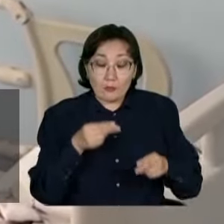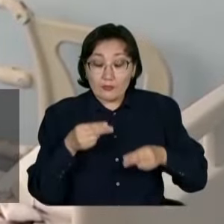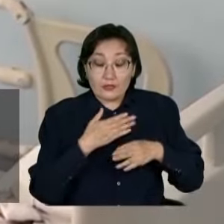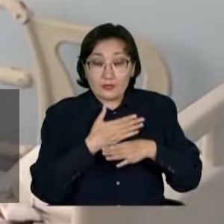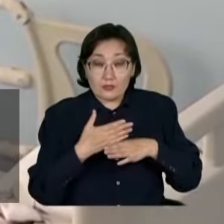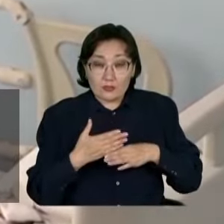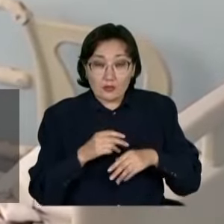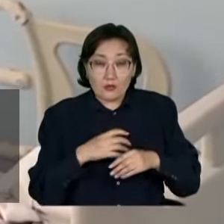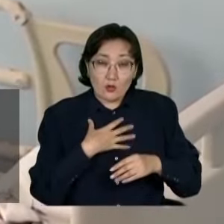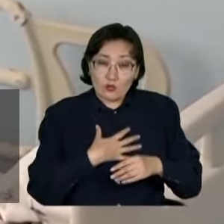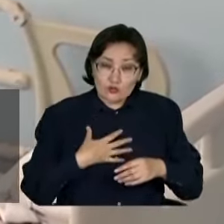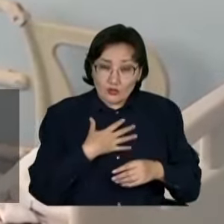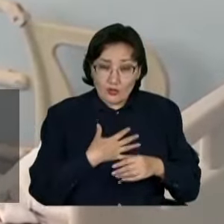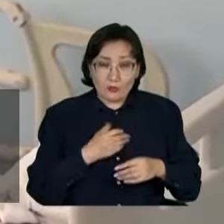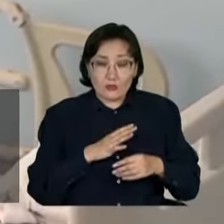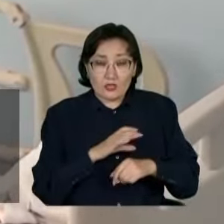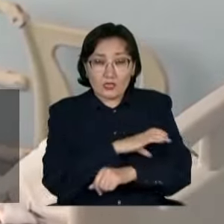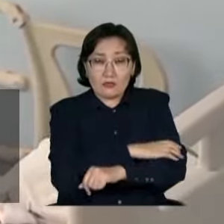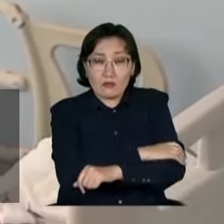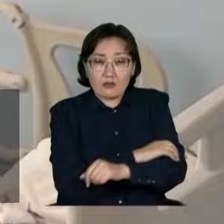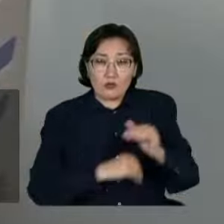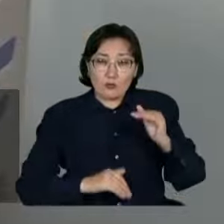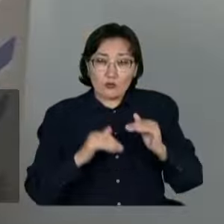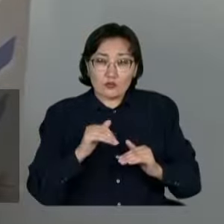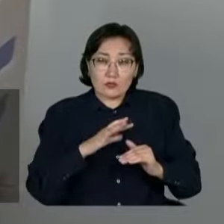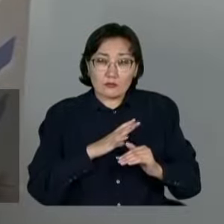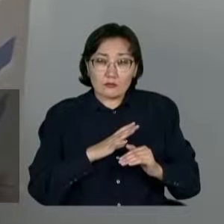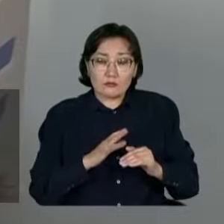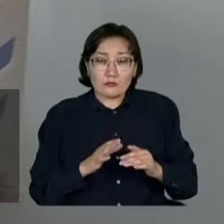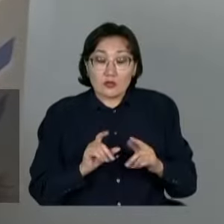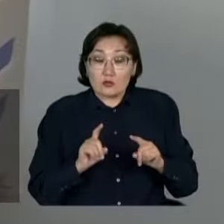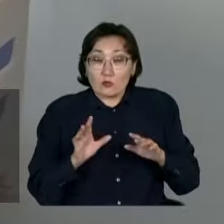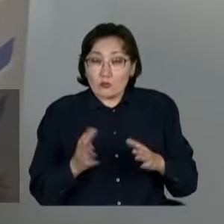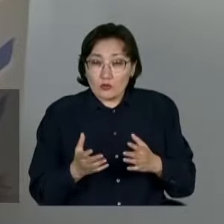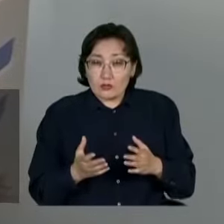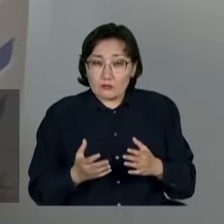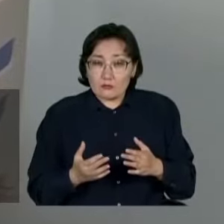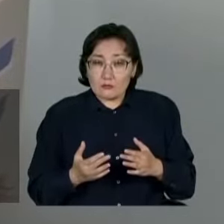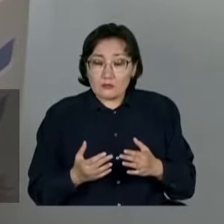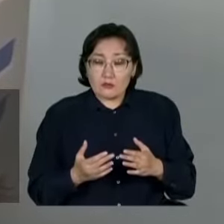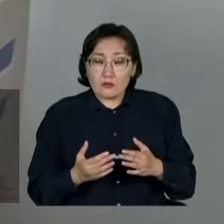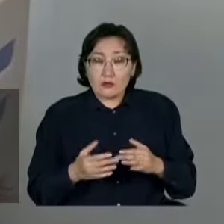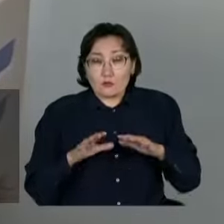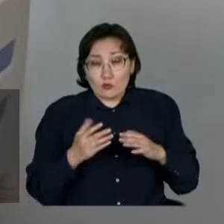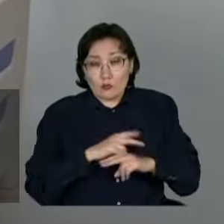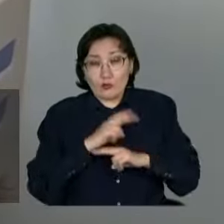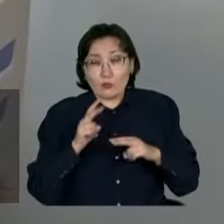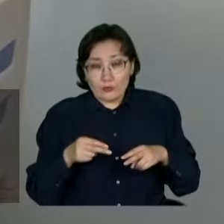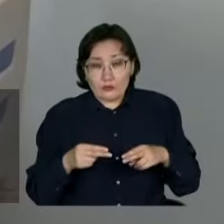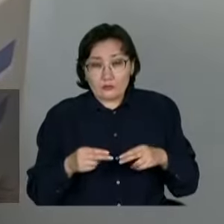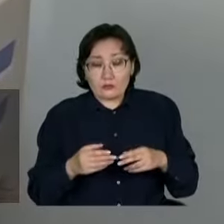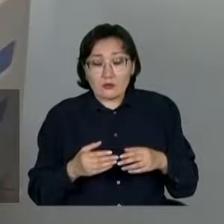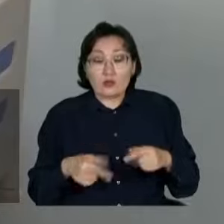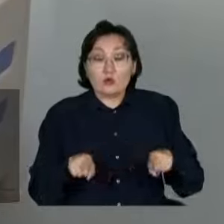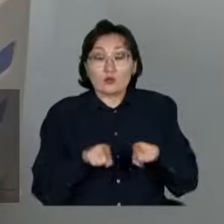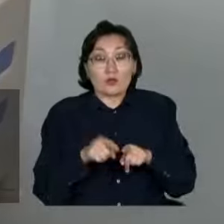үрей болды. Мысалы, давлением көтерілді мысалы. Ойбай, не болып кетер екен, ар жаққа кетіп қалар ма екен, жаным қалар ма